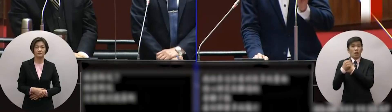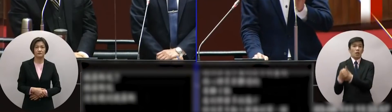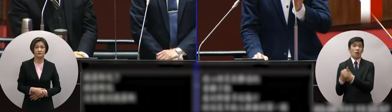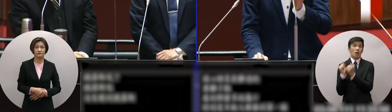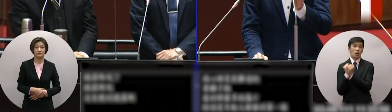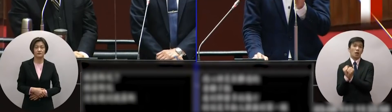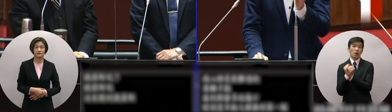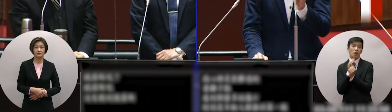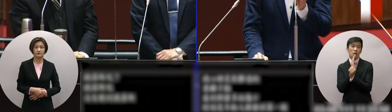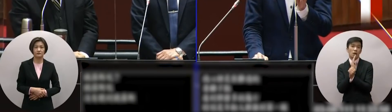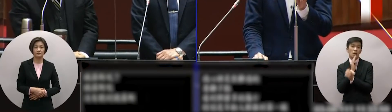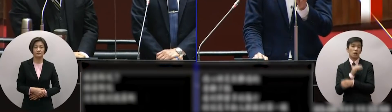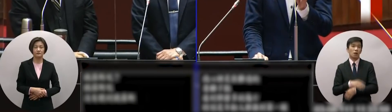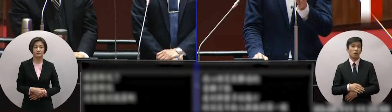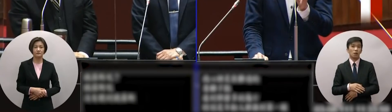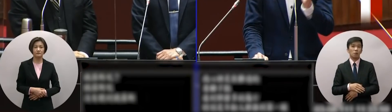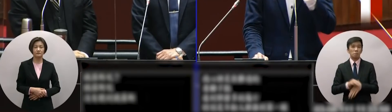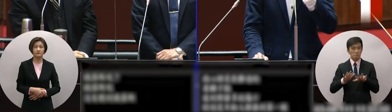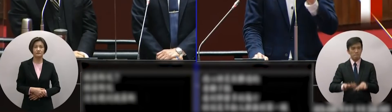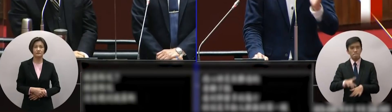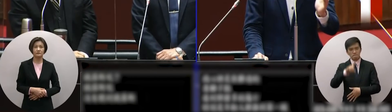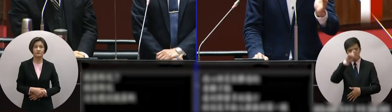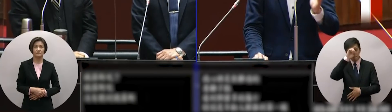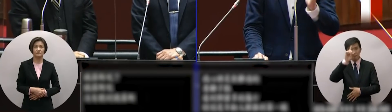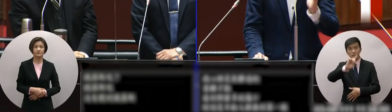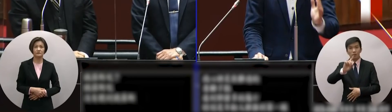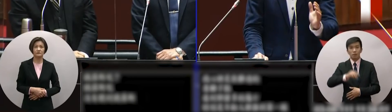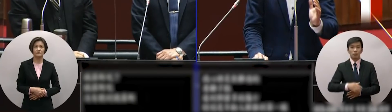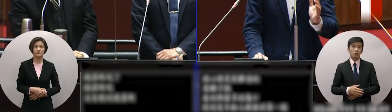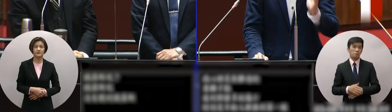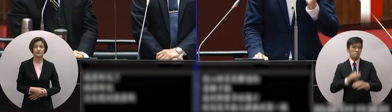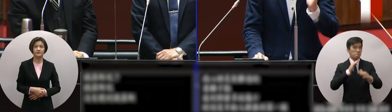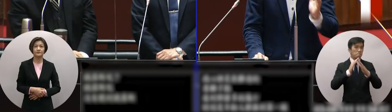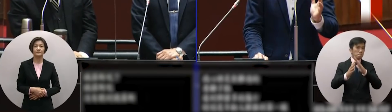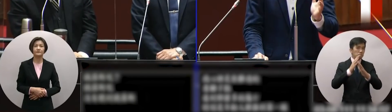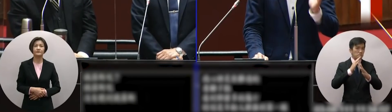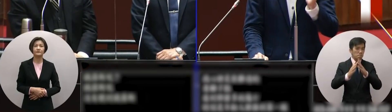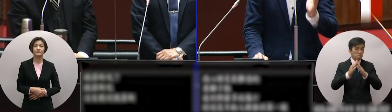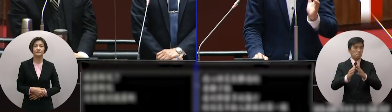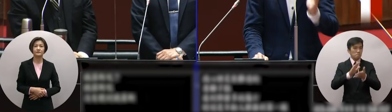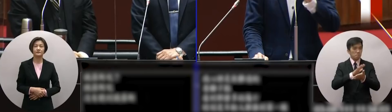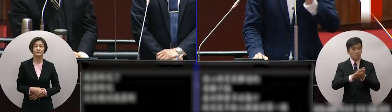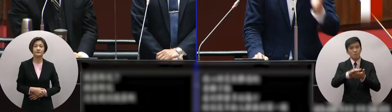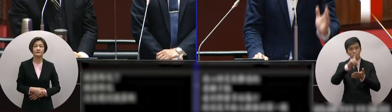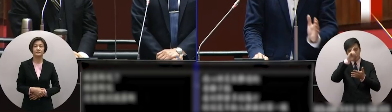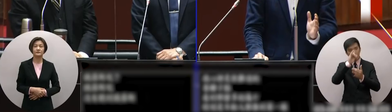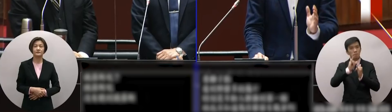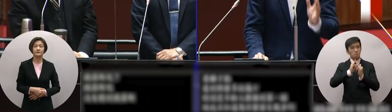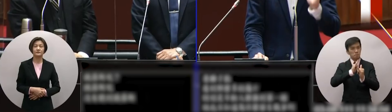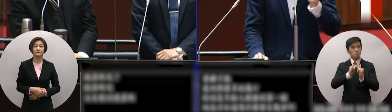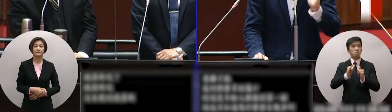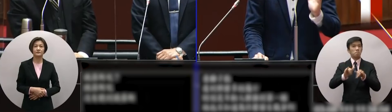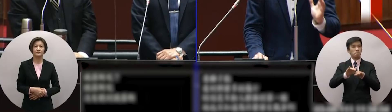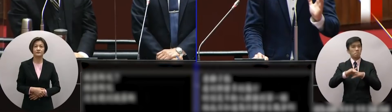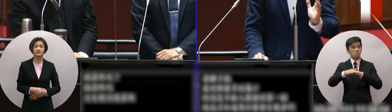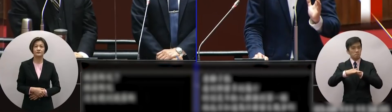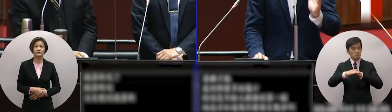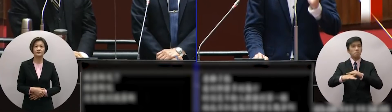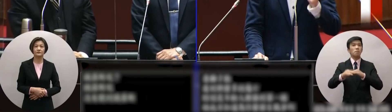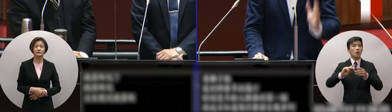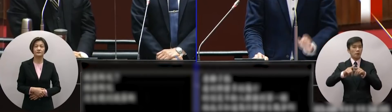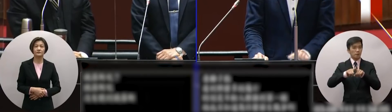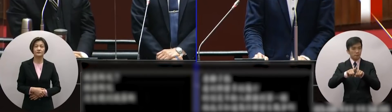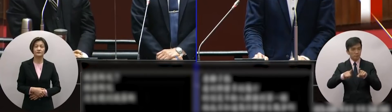所以我们还是衷心期盼赶快恢复社会，恢复整个国际的和